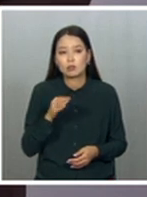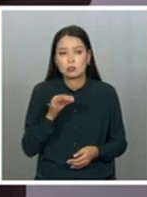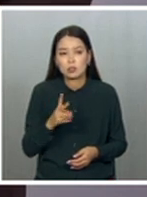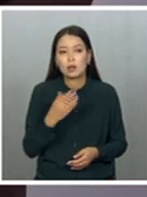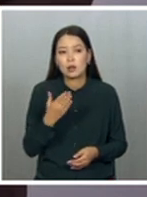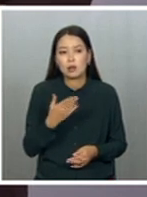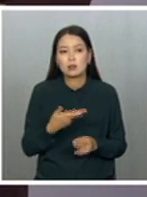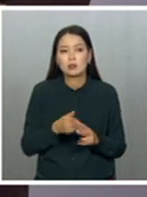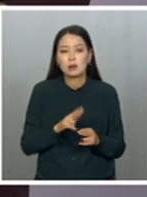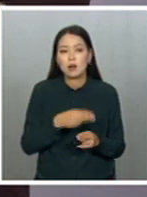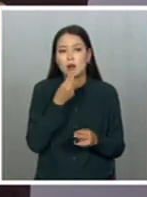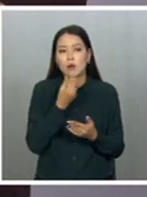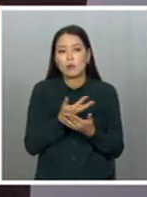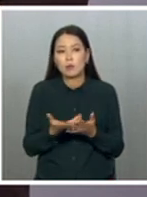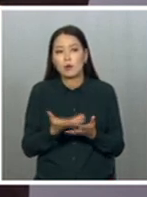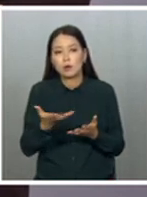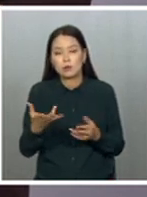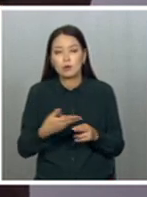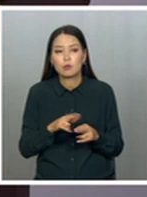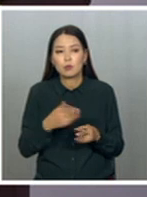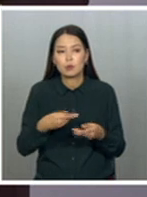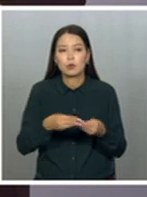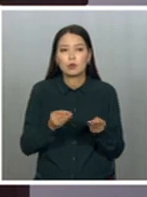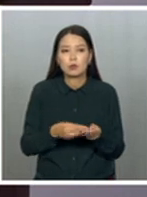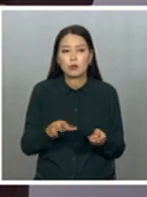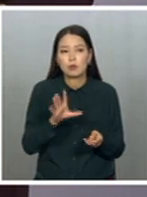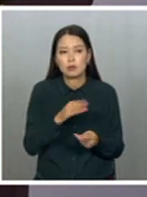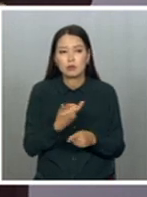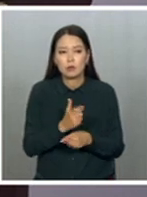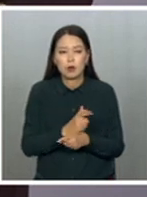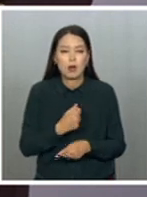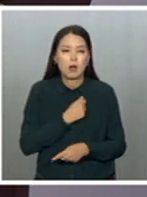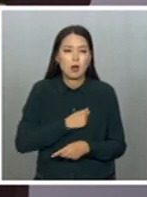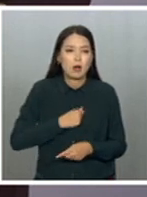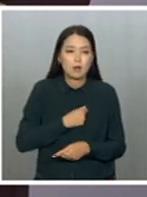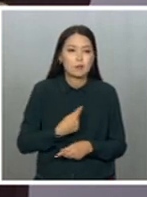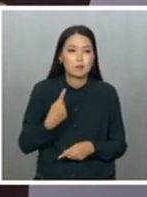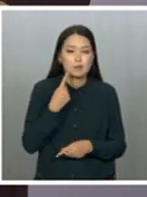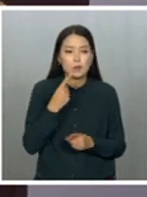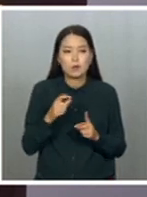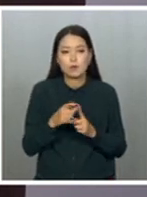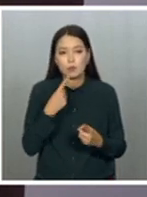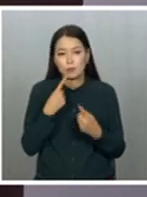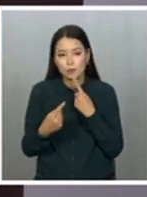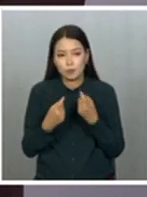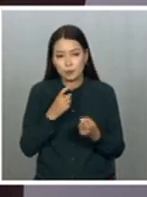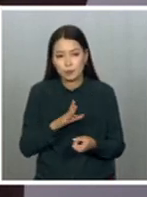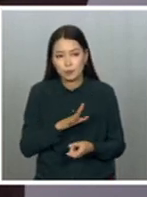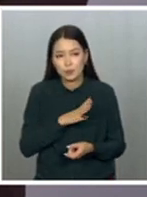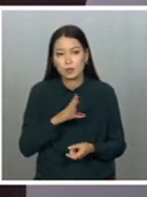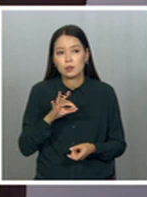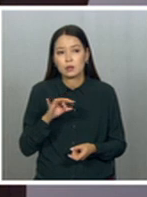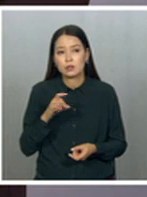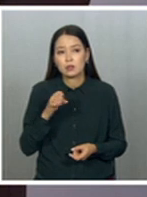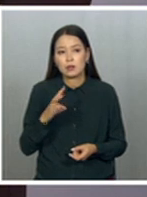қойған ас мәзірді, оның үстіндегі ыдыстарды көргенде қатты ашуға беріліп айтқан сөзі еді. Төреханның бұлай